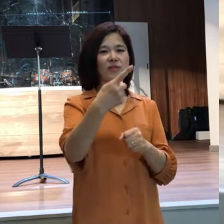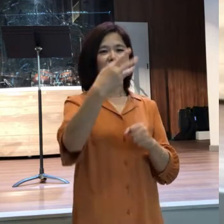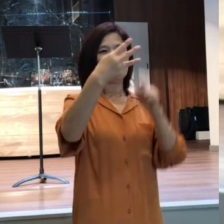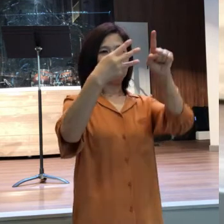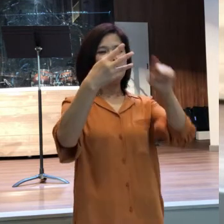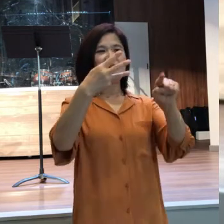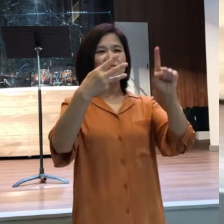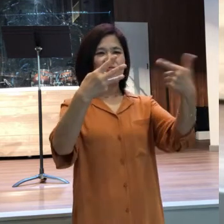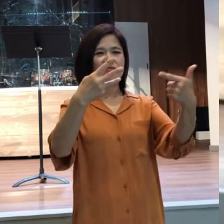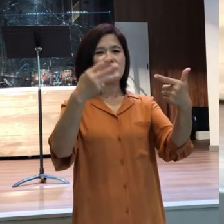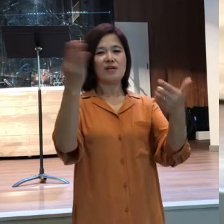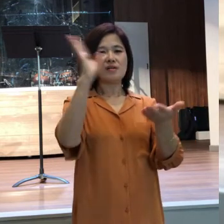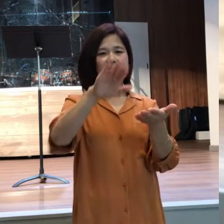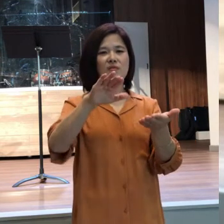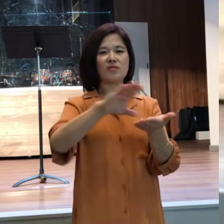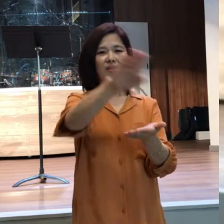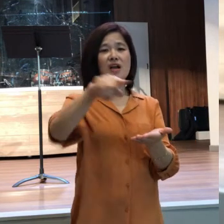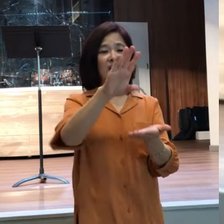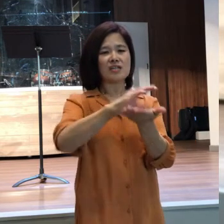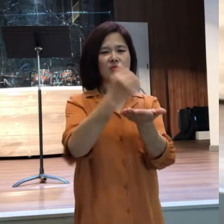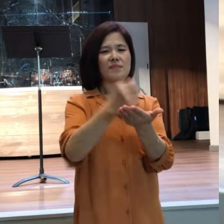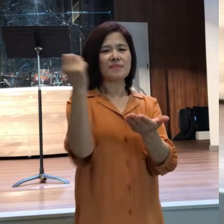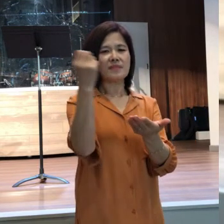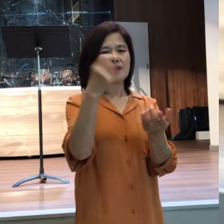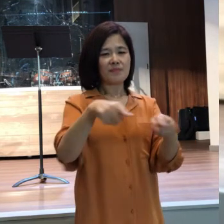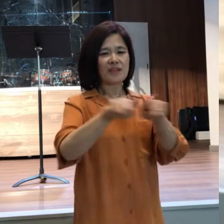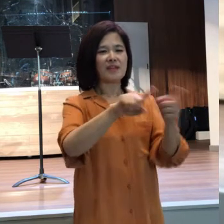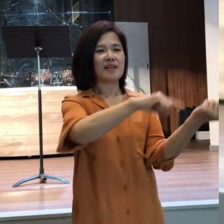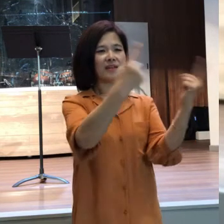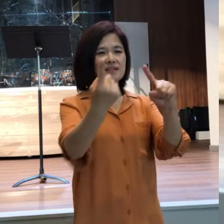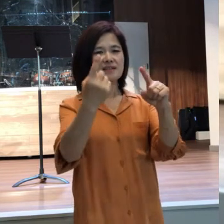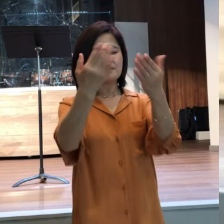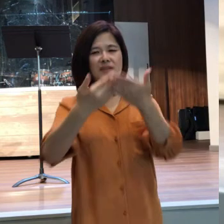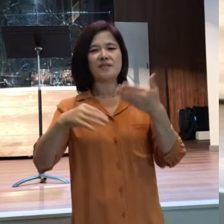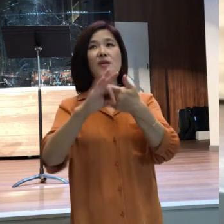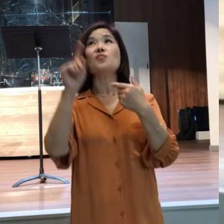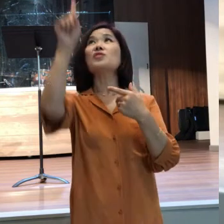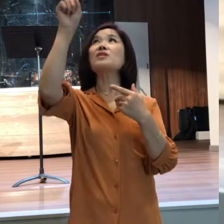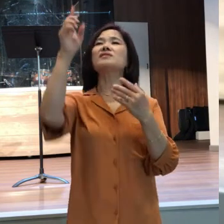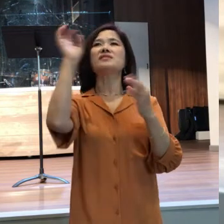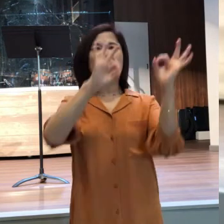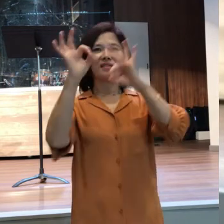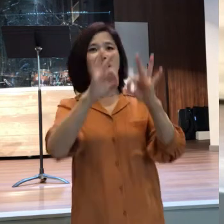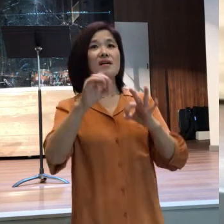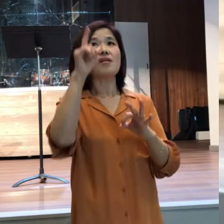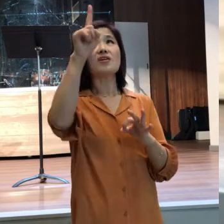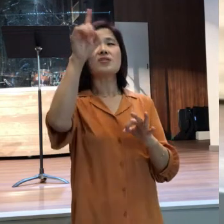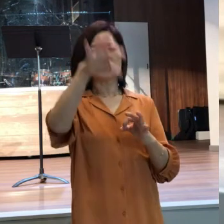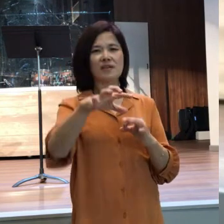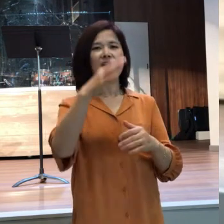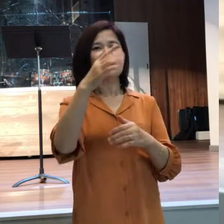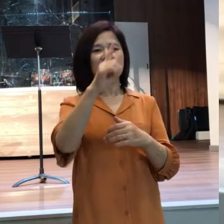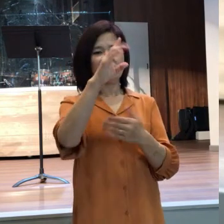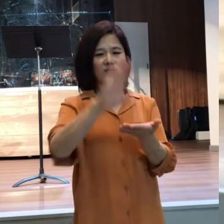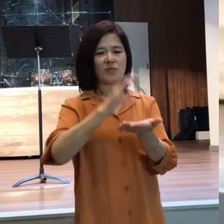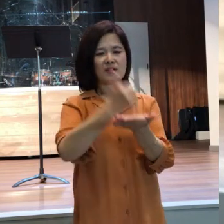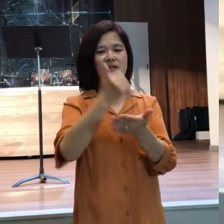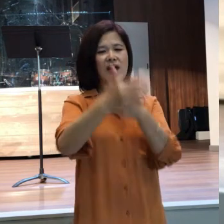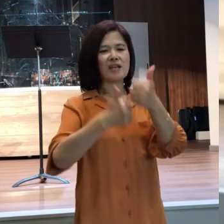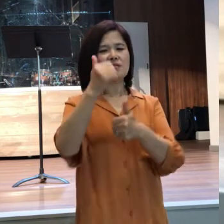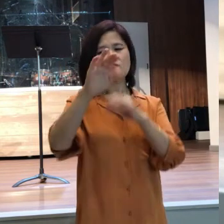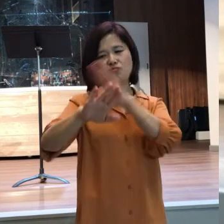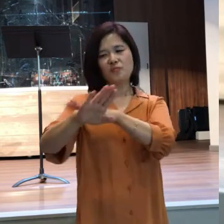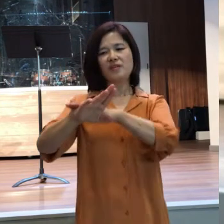1절 그러므로 너희가 그리스도와 함께 다시 살리심을 받았으면 위의 것을 찾으라. 거기는 그리스도께서 하나님 우편에